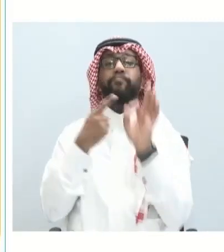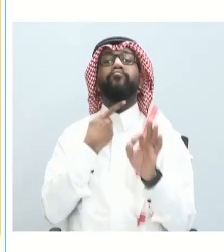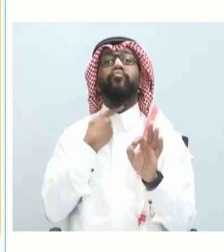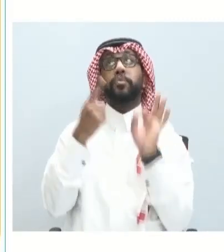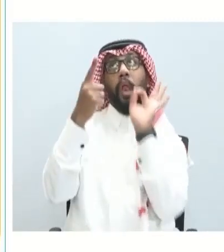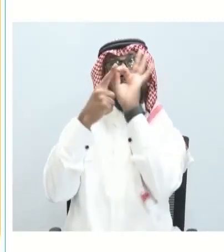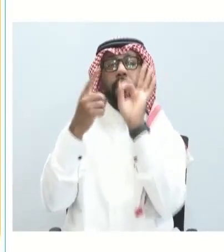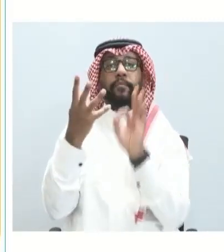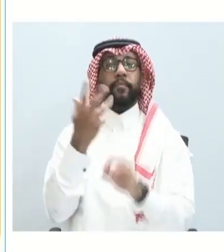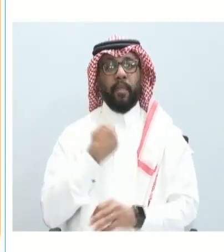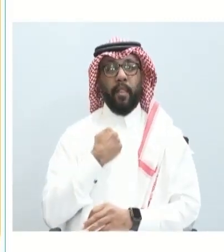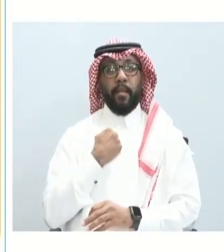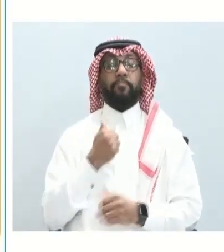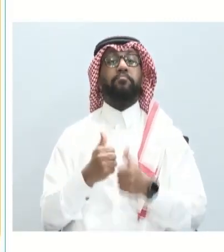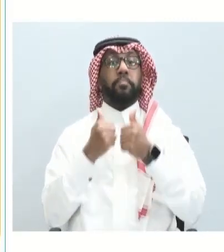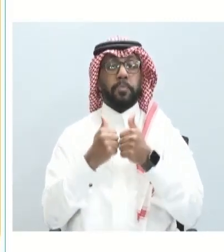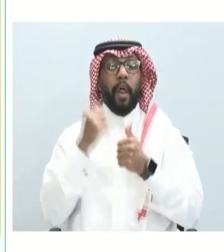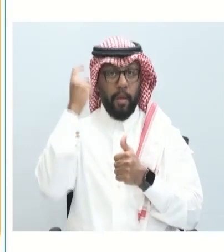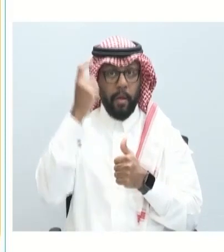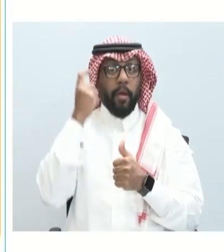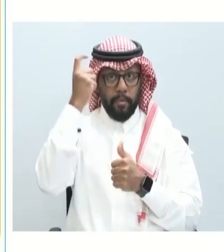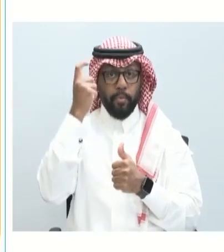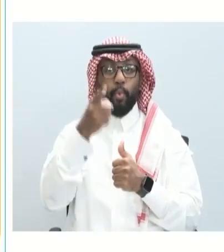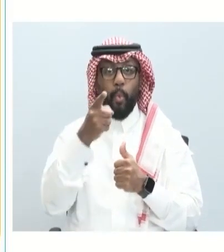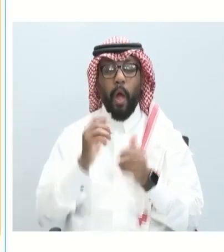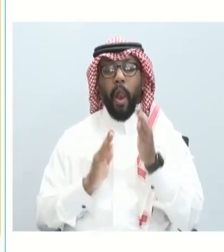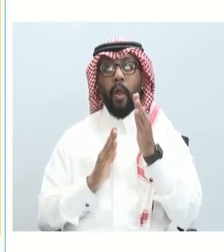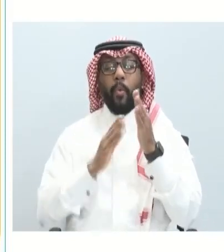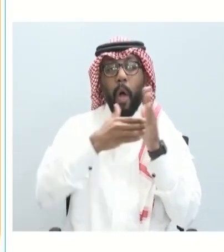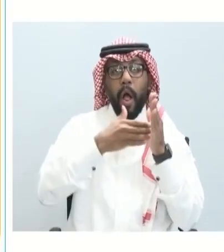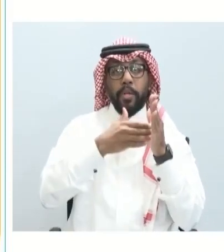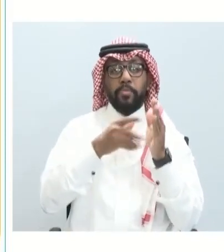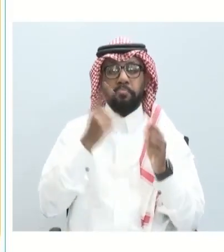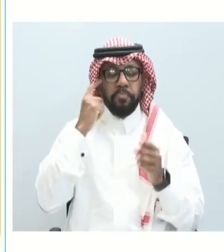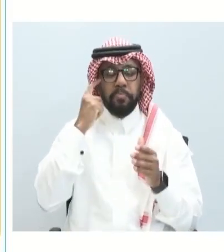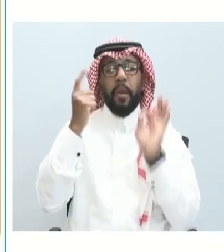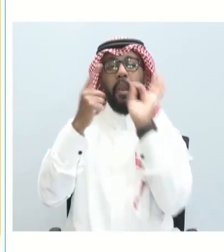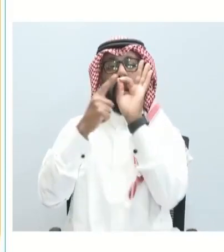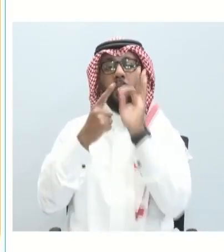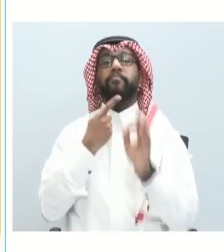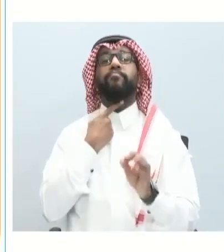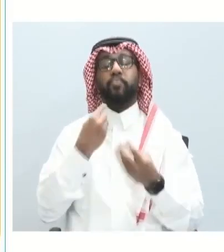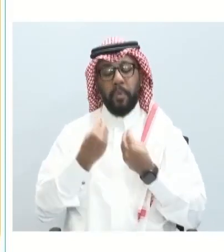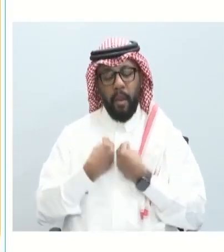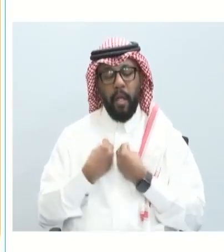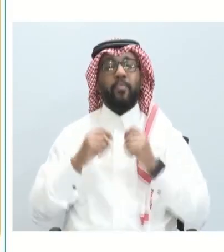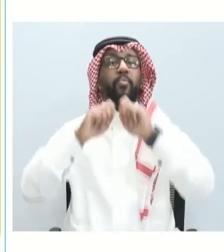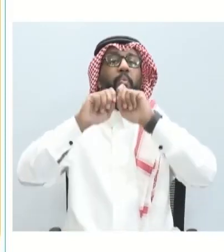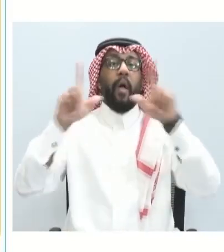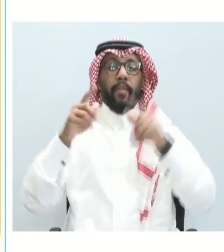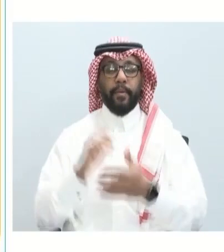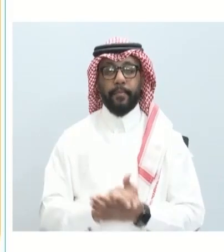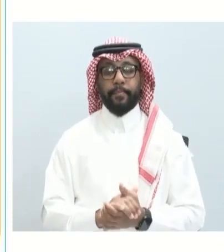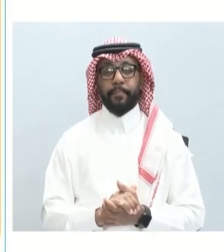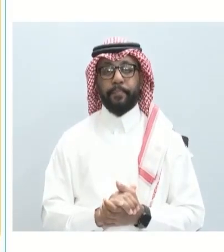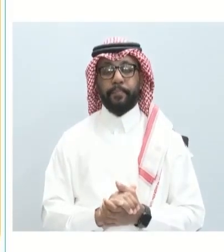منها لتقييم الافكار او لتحقيق الاهداف والوصول الى النتائج المرجوه والفقره